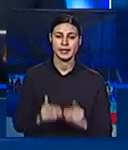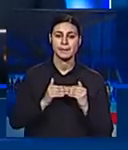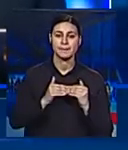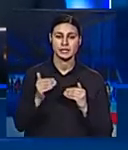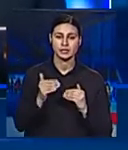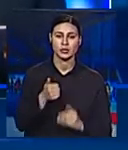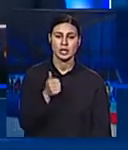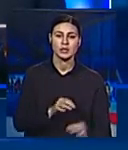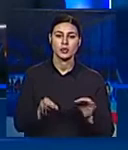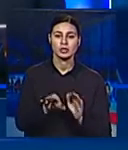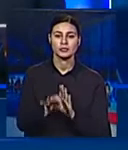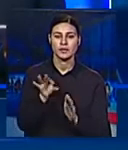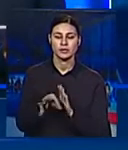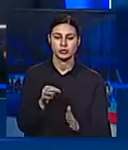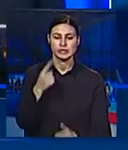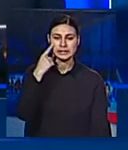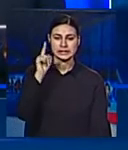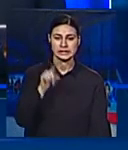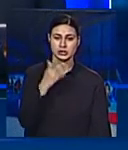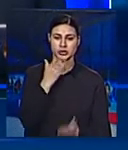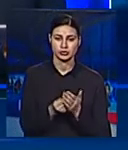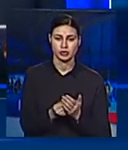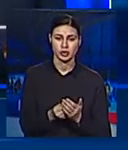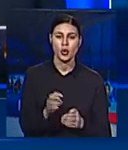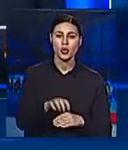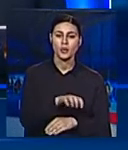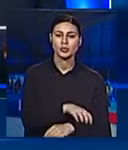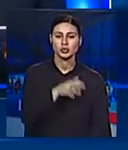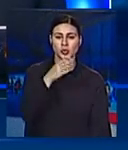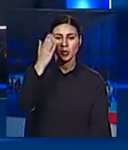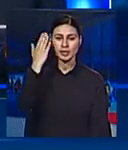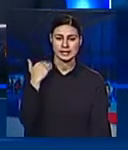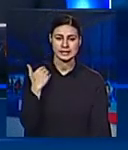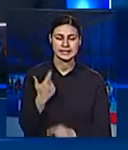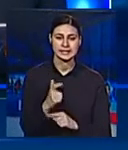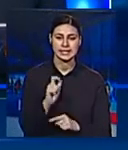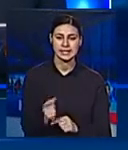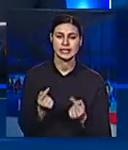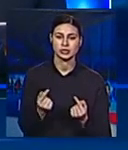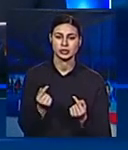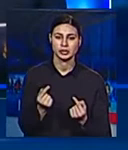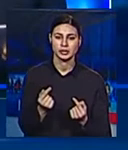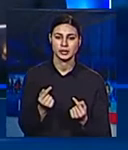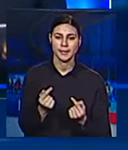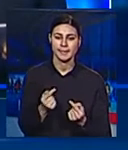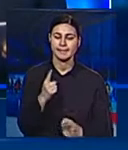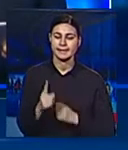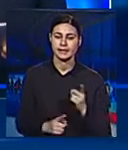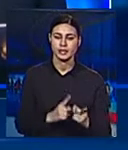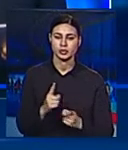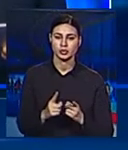მაქსიმალურად პრიორიტეტული პროექტები შევარჩიოთ. ეს რომ მოგესხსენებათ, რომ ჩვენ კომუნისტური პერიოდის შემდგომ ჯამში ძალიან დიდი